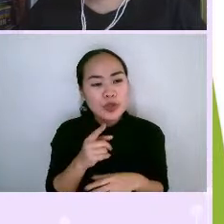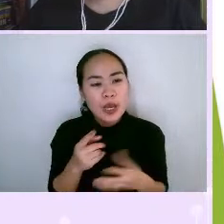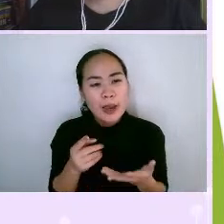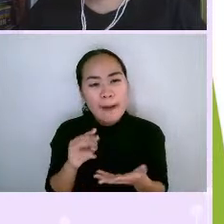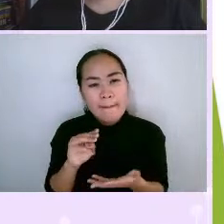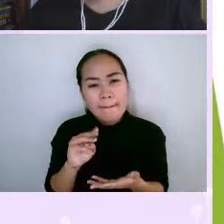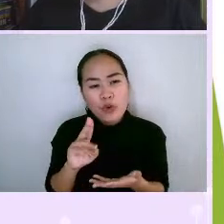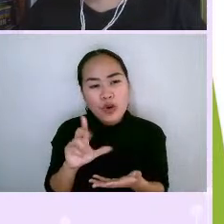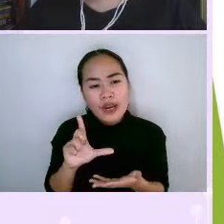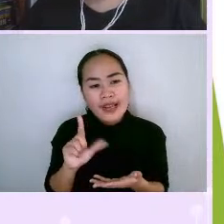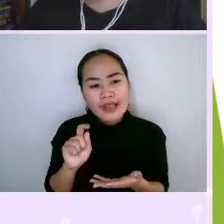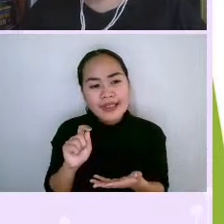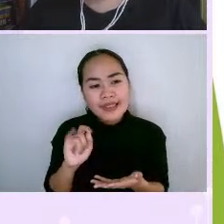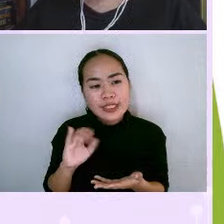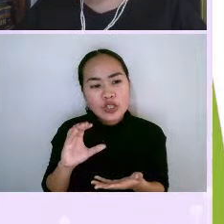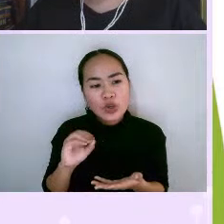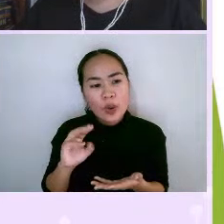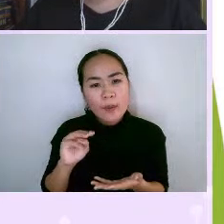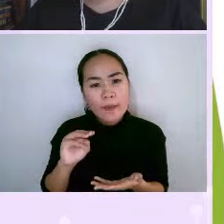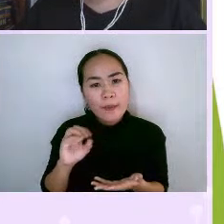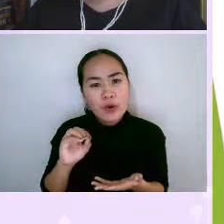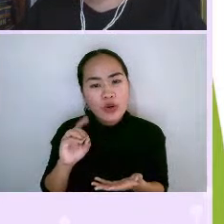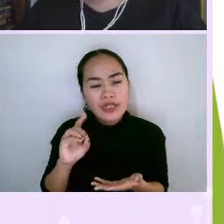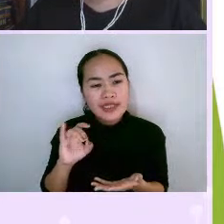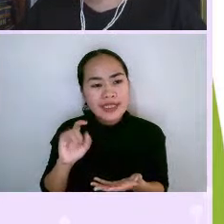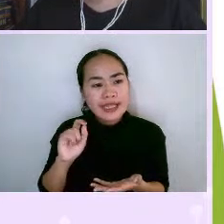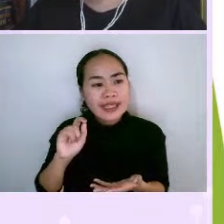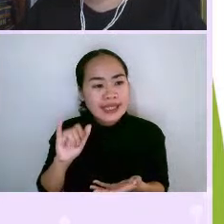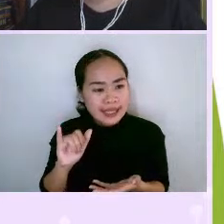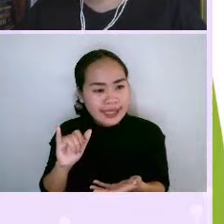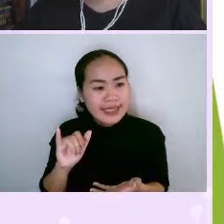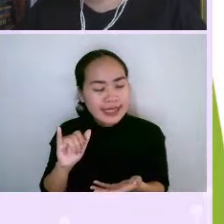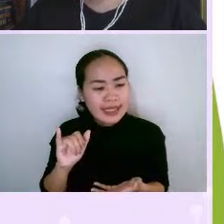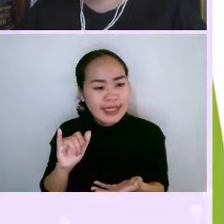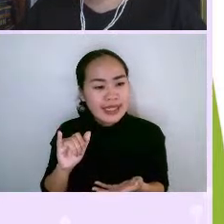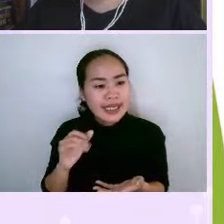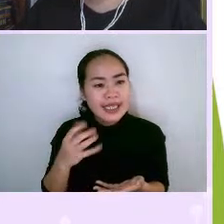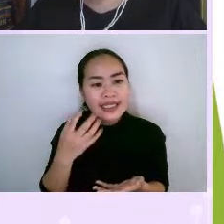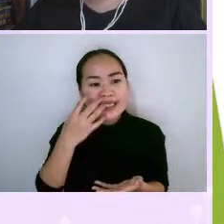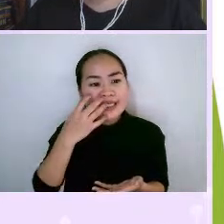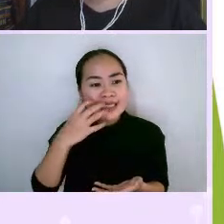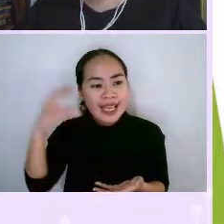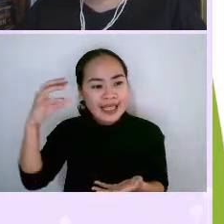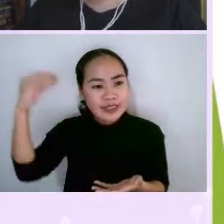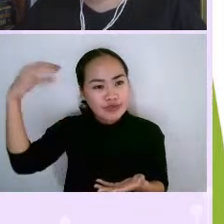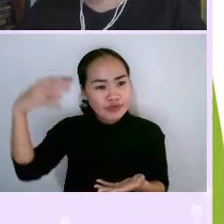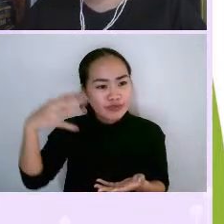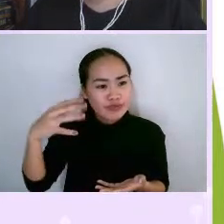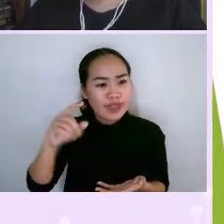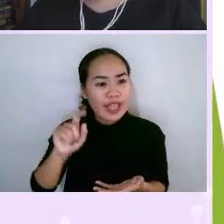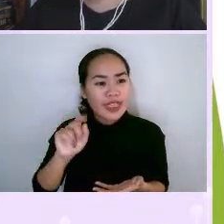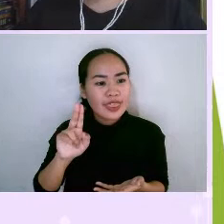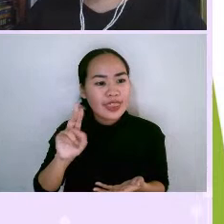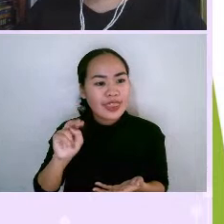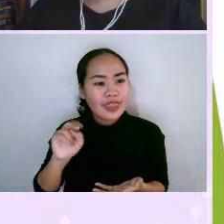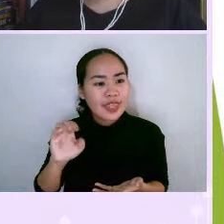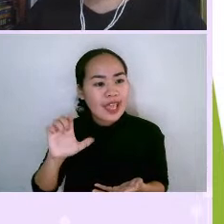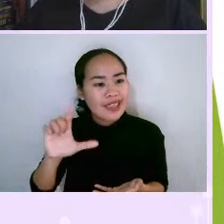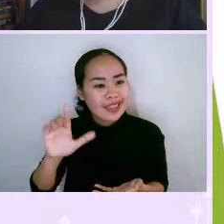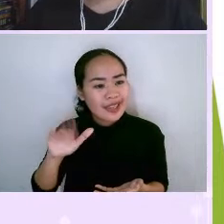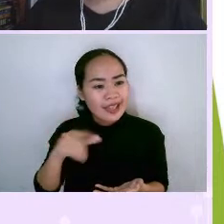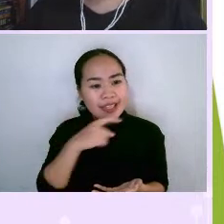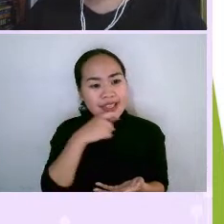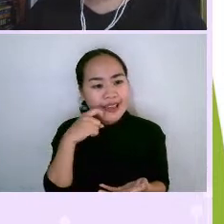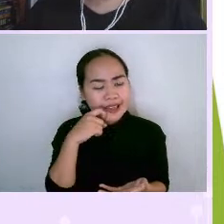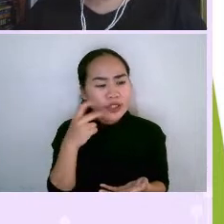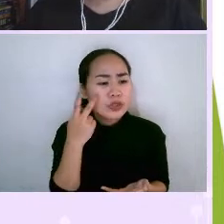multi-commodity solar tunnel dryer. So, mapapansin po natin na sa maraming panahon